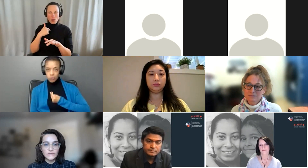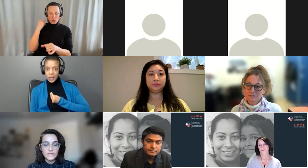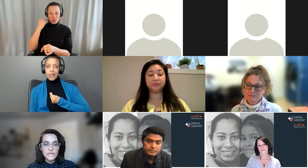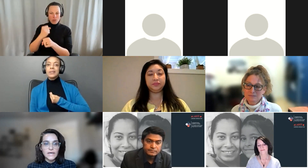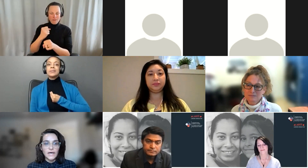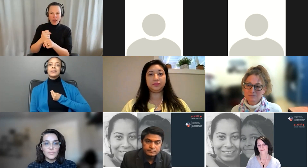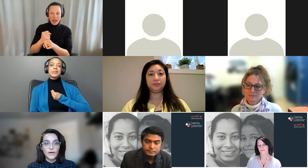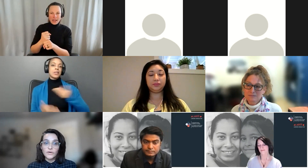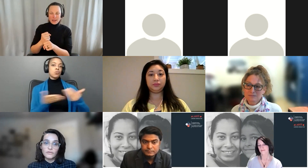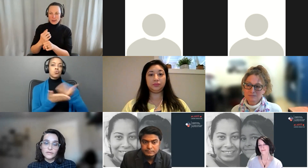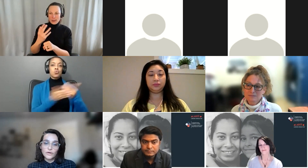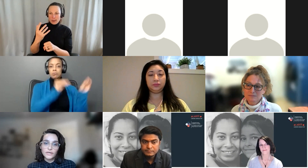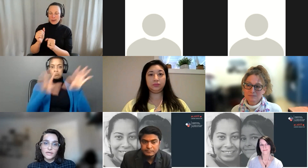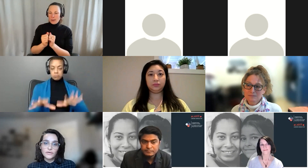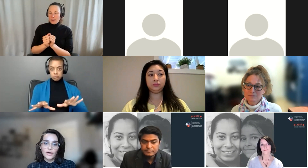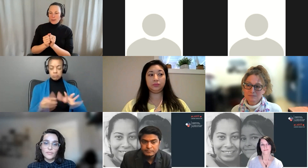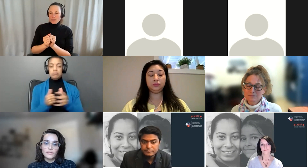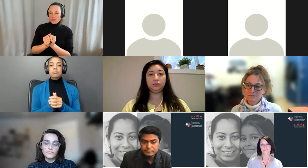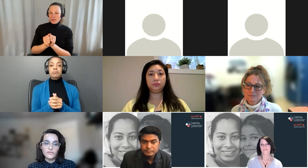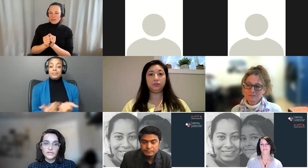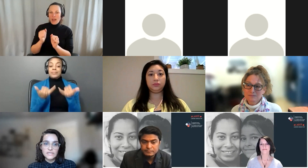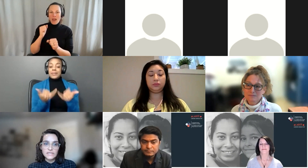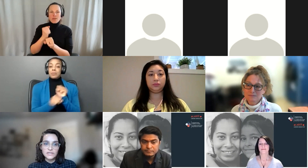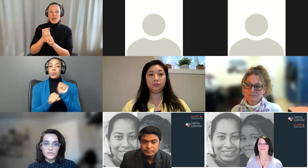avec des nouveaux arrivés